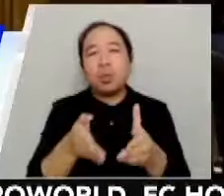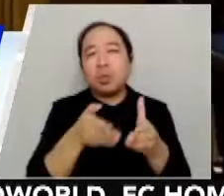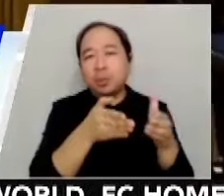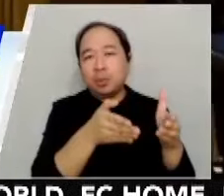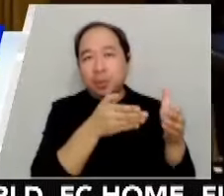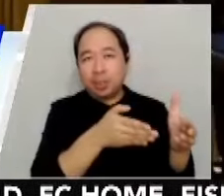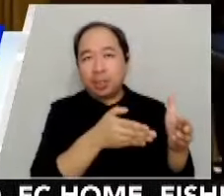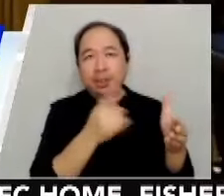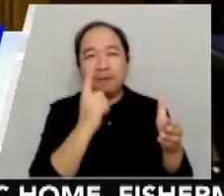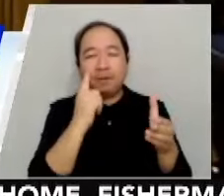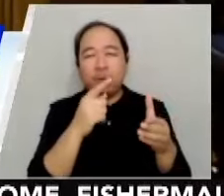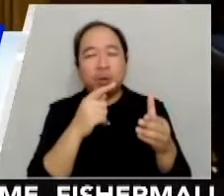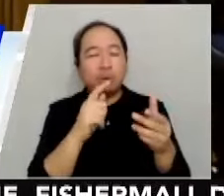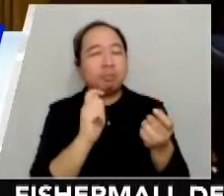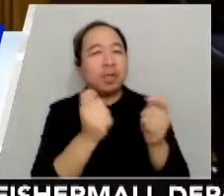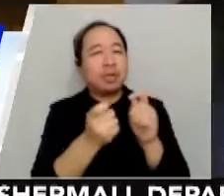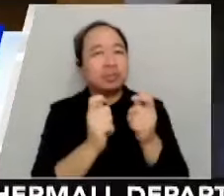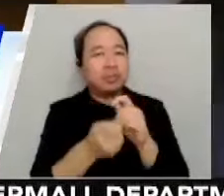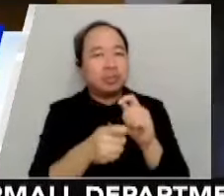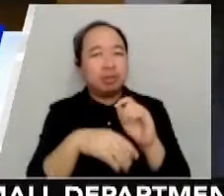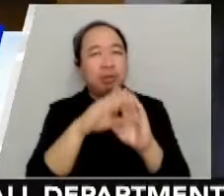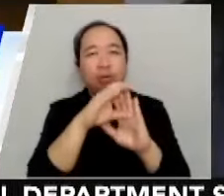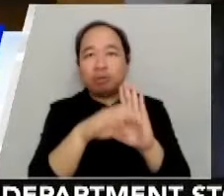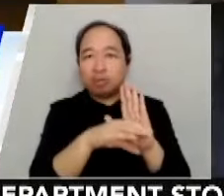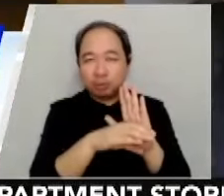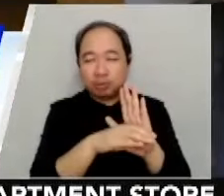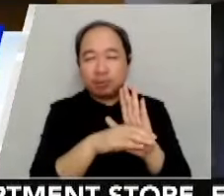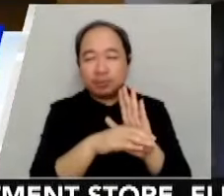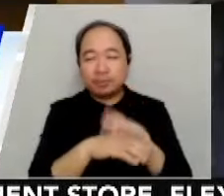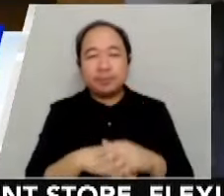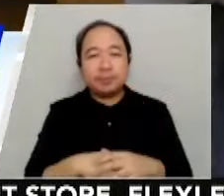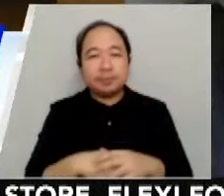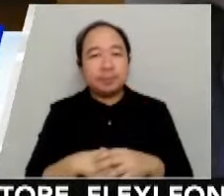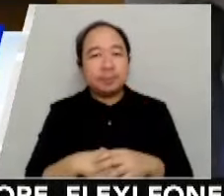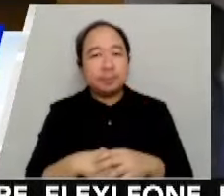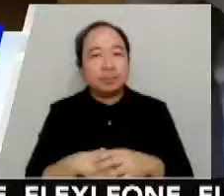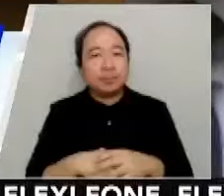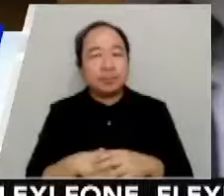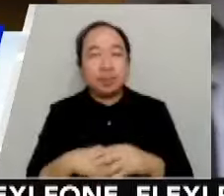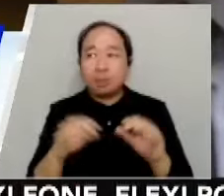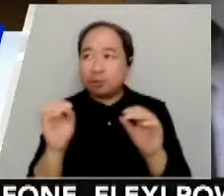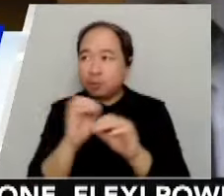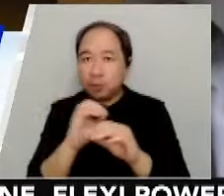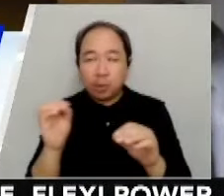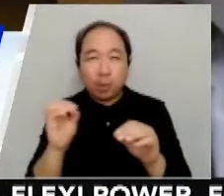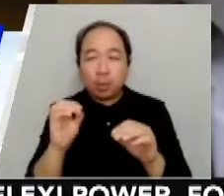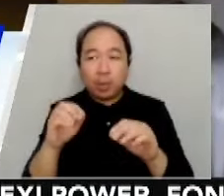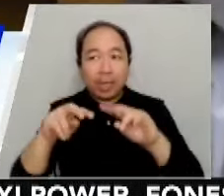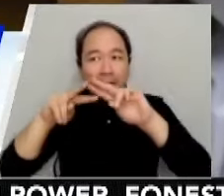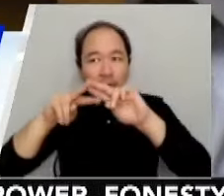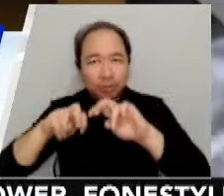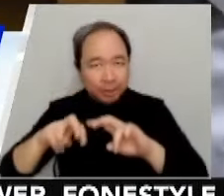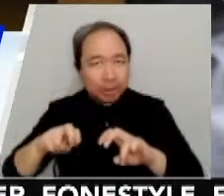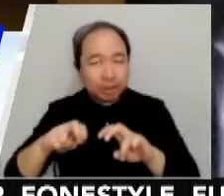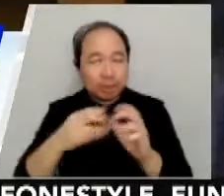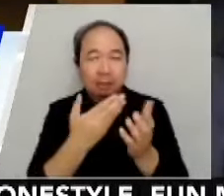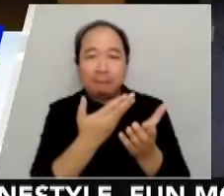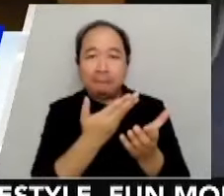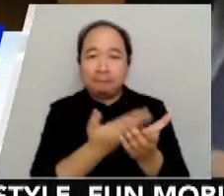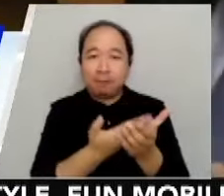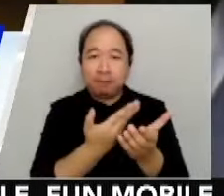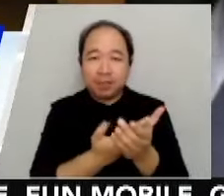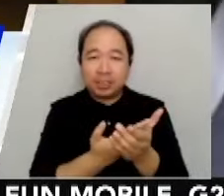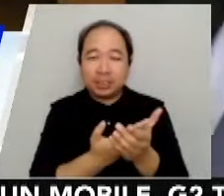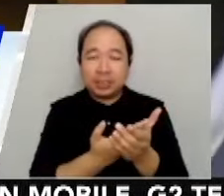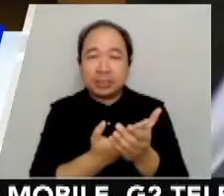amending the Constitution. And there are no empirical studies to show in the Philippines